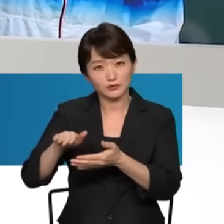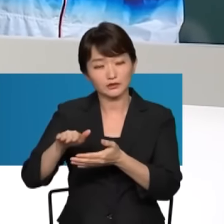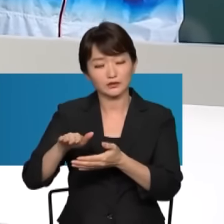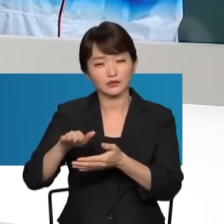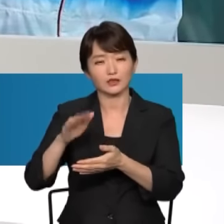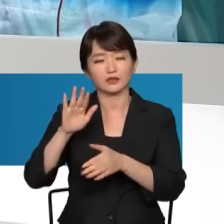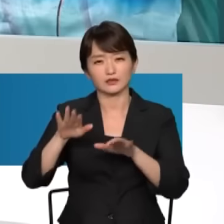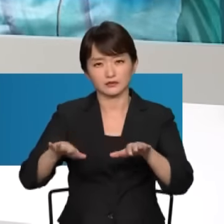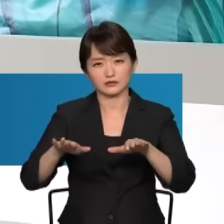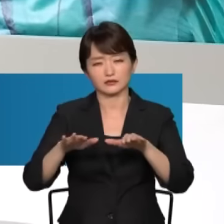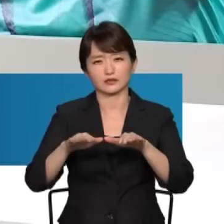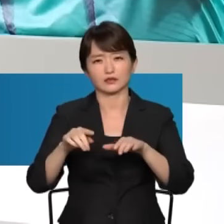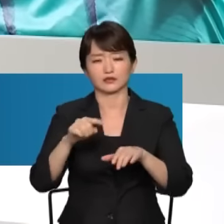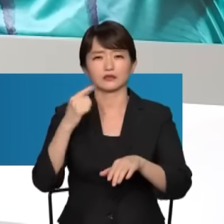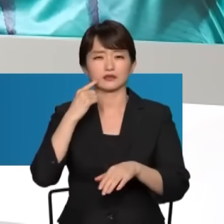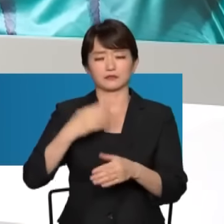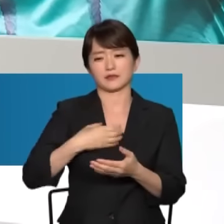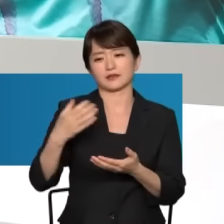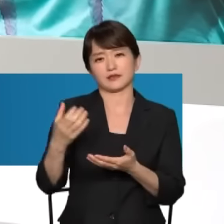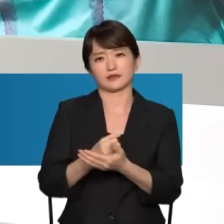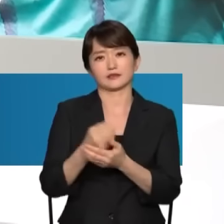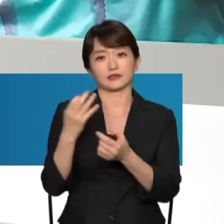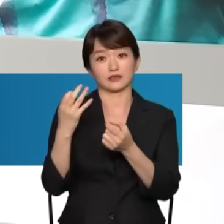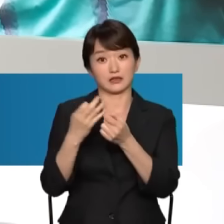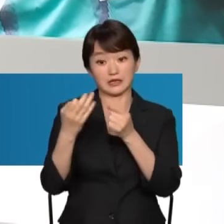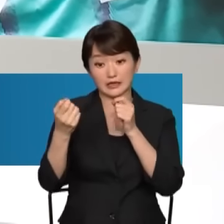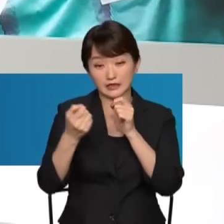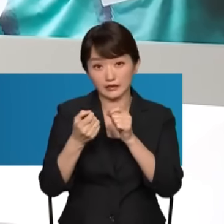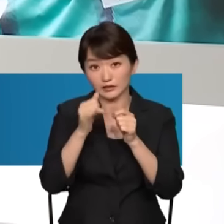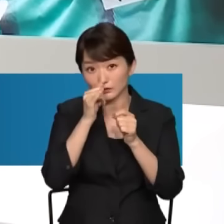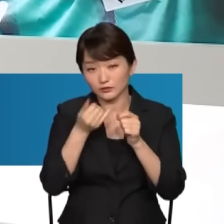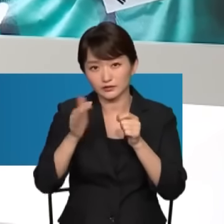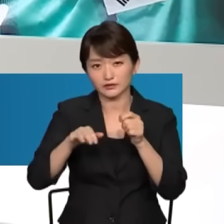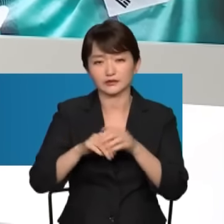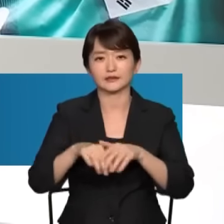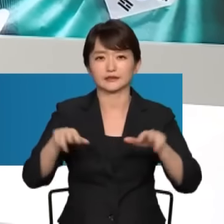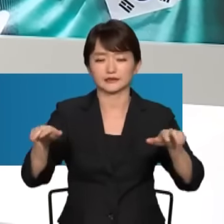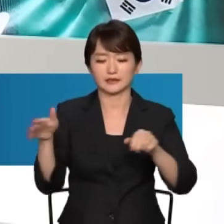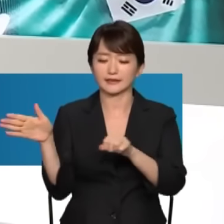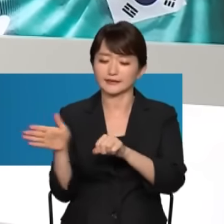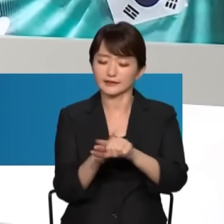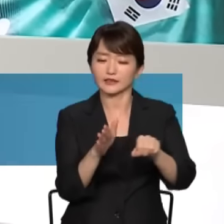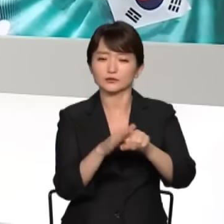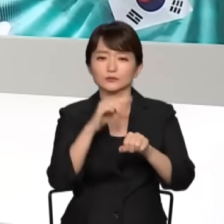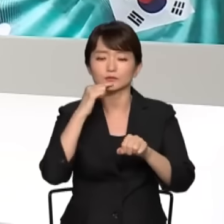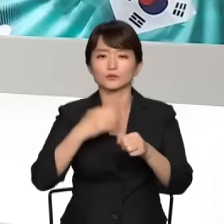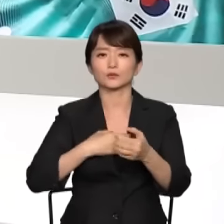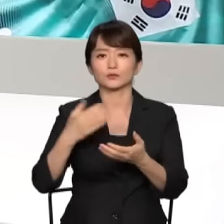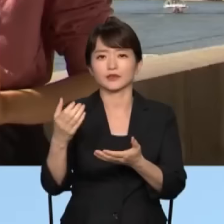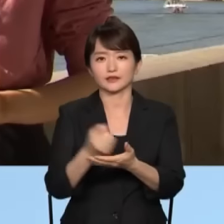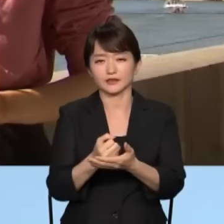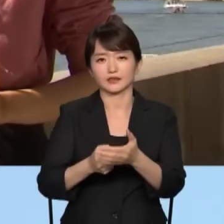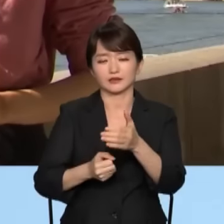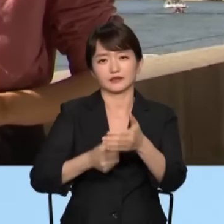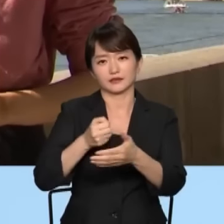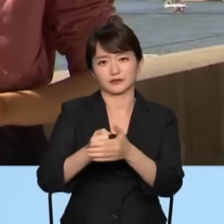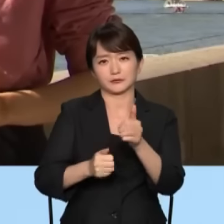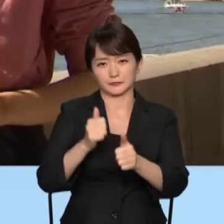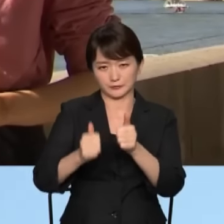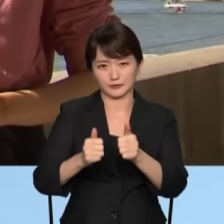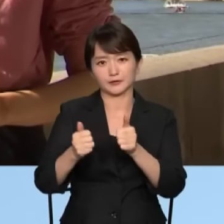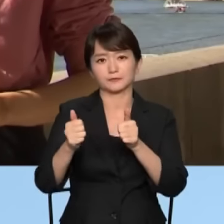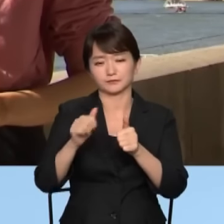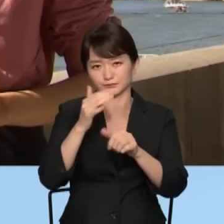있습니다. 현재 탁구 여자 단체전에서 동메달에 도전하고 있는데요. 바로 파리 연결하죠. 자, 오선민 기자,